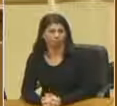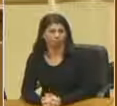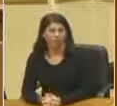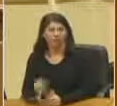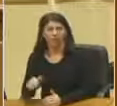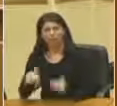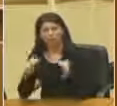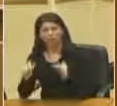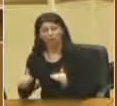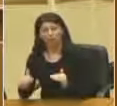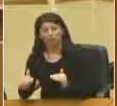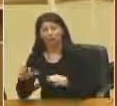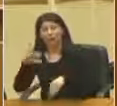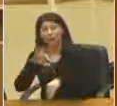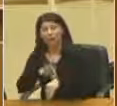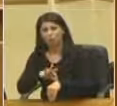Είναι μια κατάσταση νοσηρή,